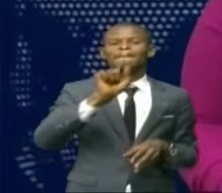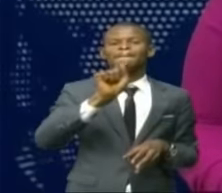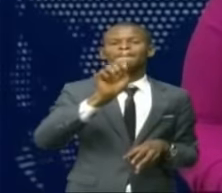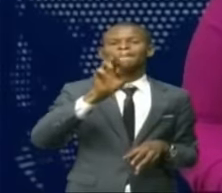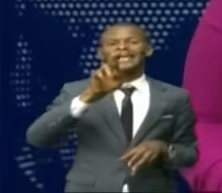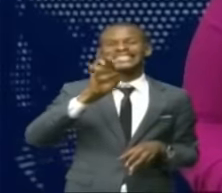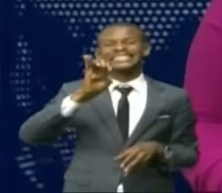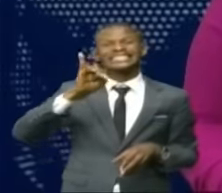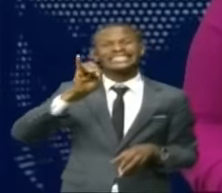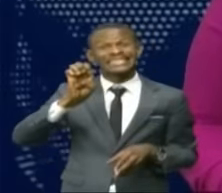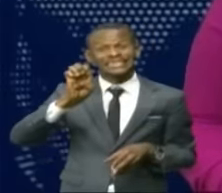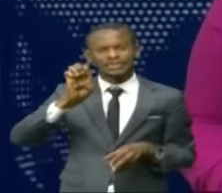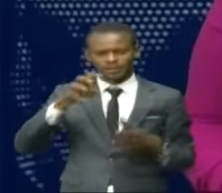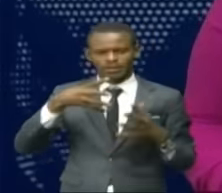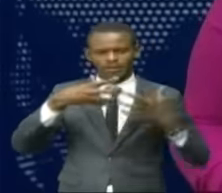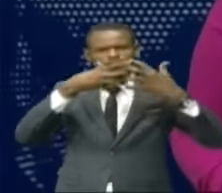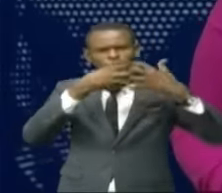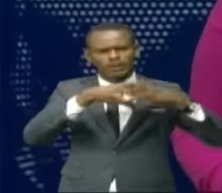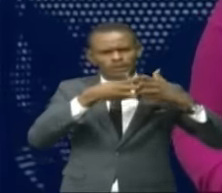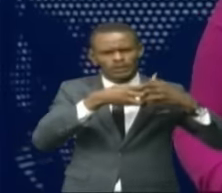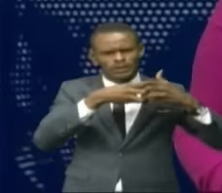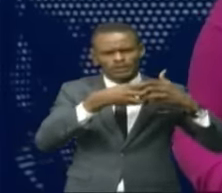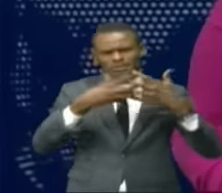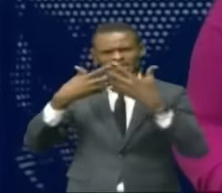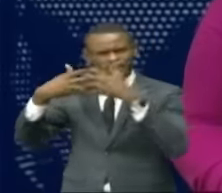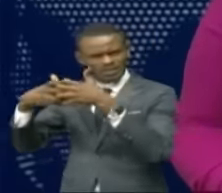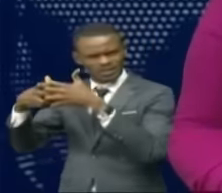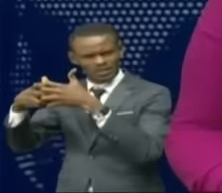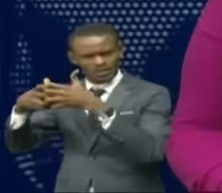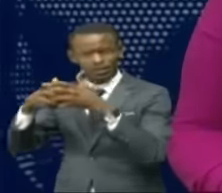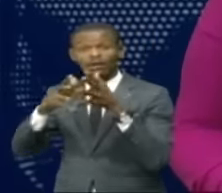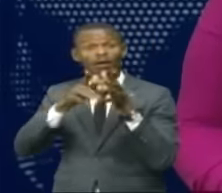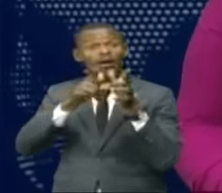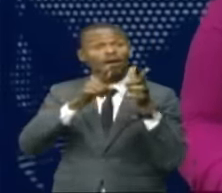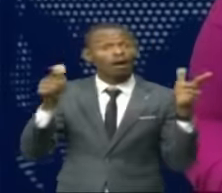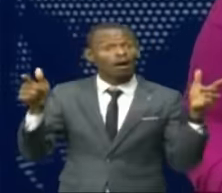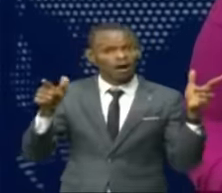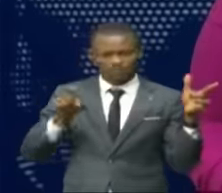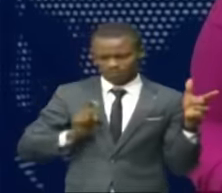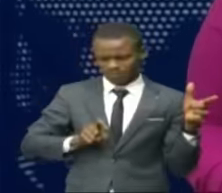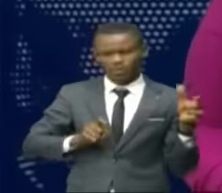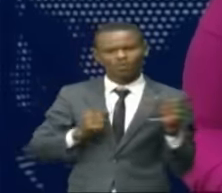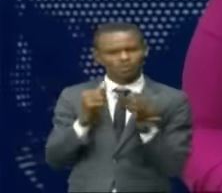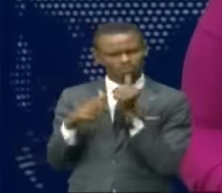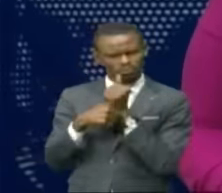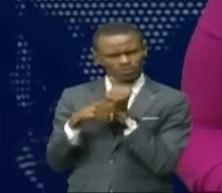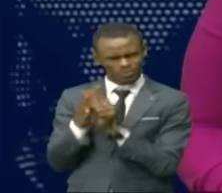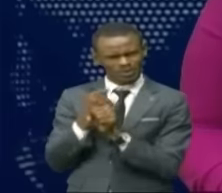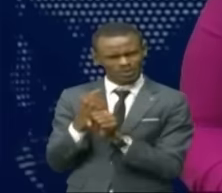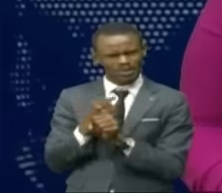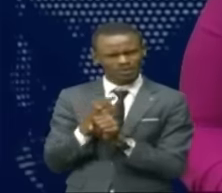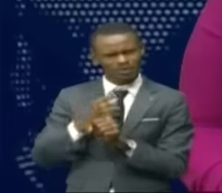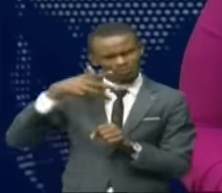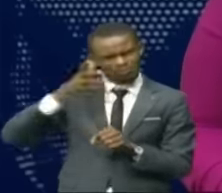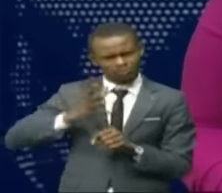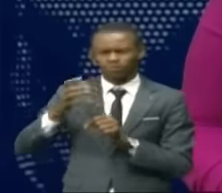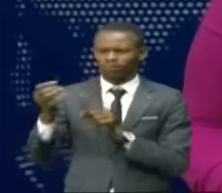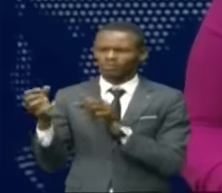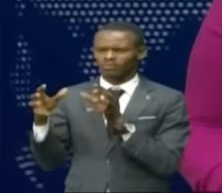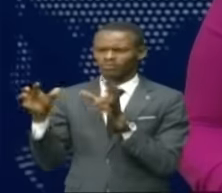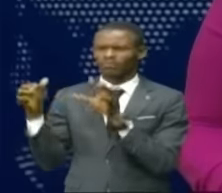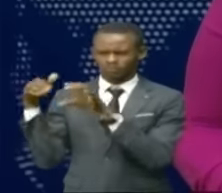s'agit de création d'industries, de grandes industries qui auront besoin de main-d'œuvre qualifiée. Ce serait vraiment dommage qu'on soit contraint de